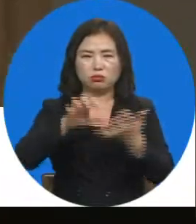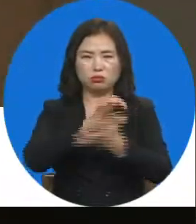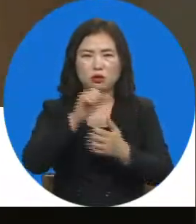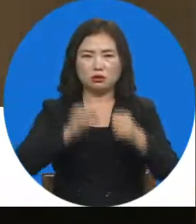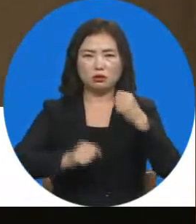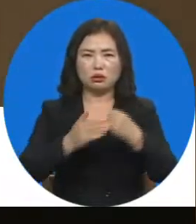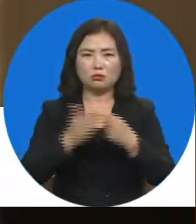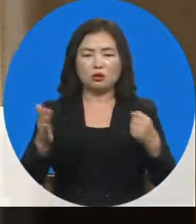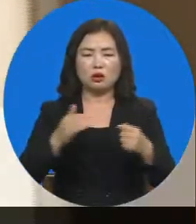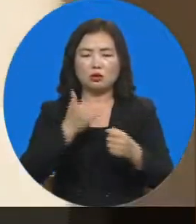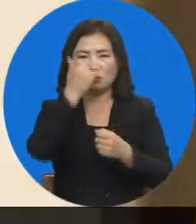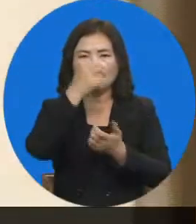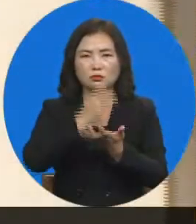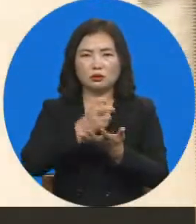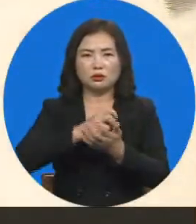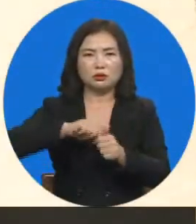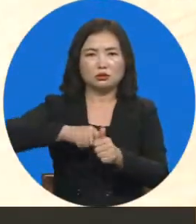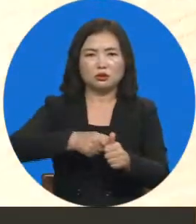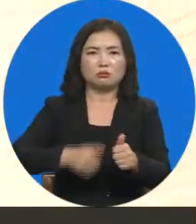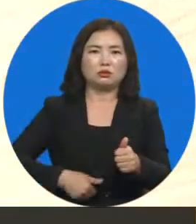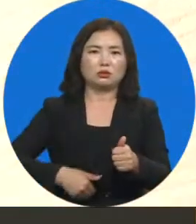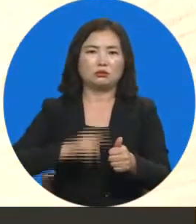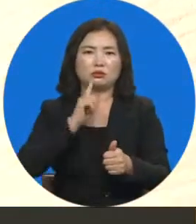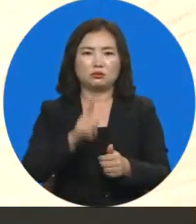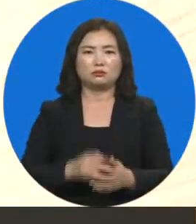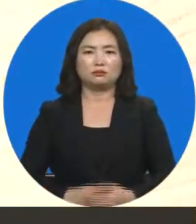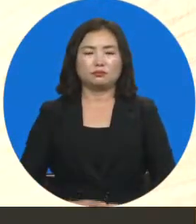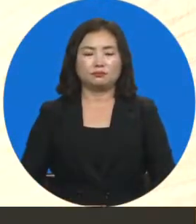행위라며 윤리위 차원의 징계도 필요하다고